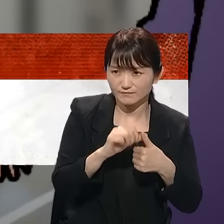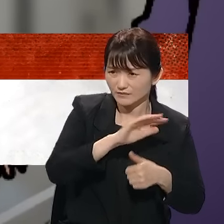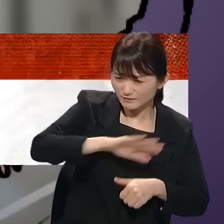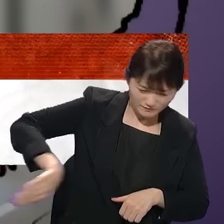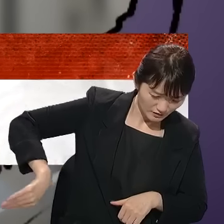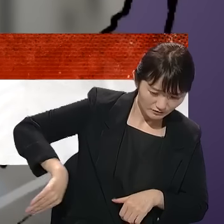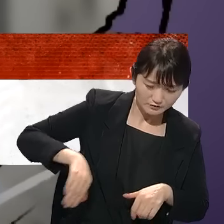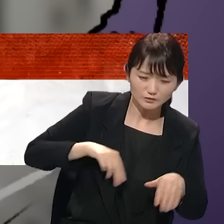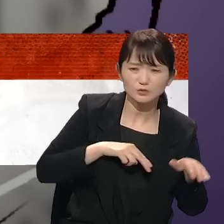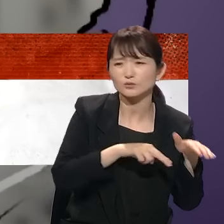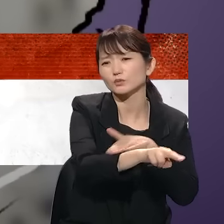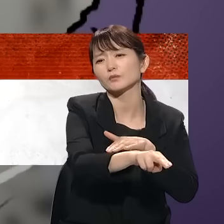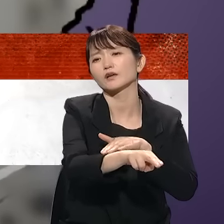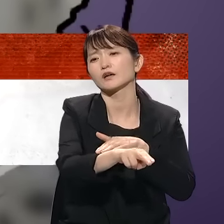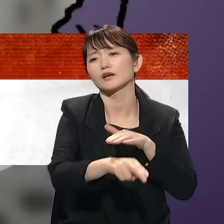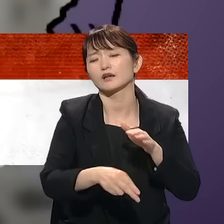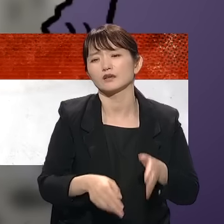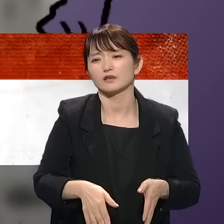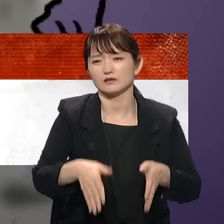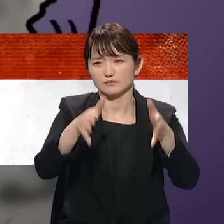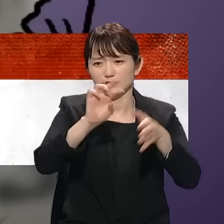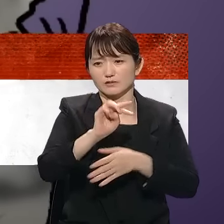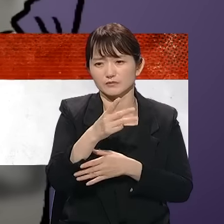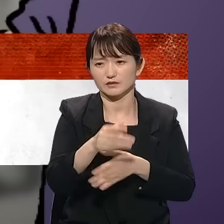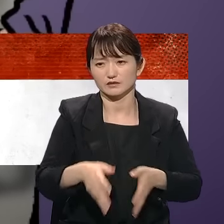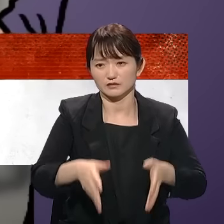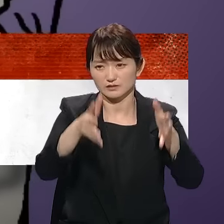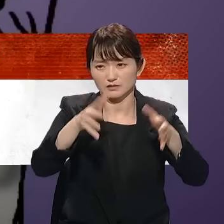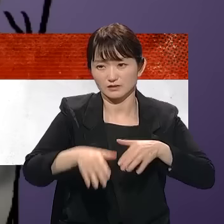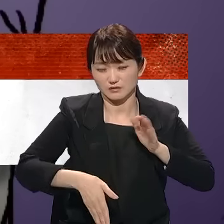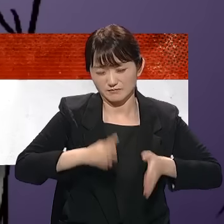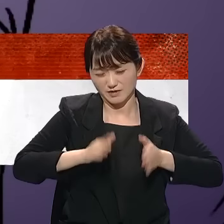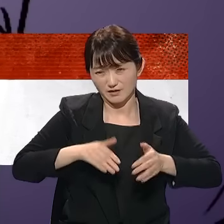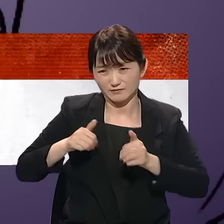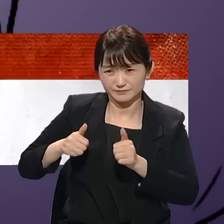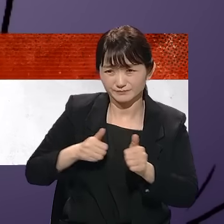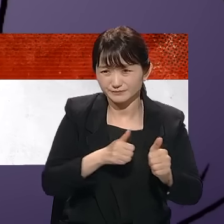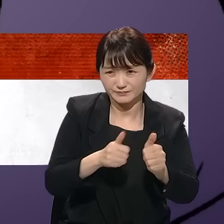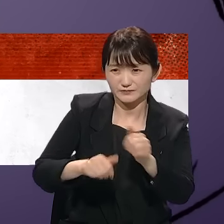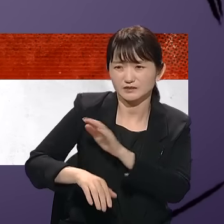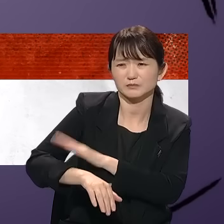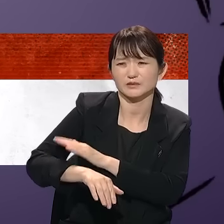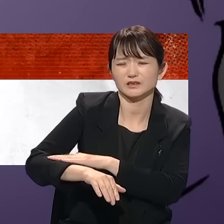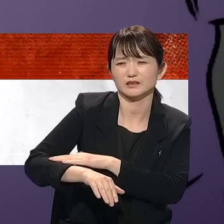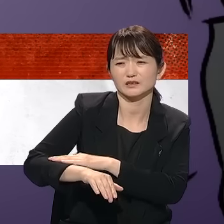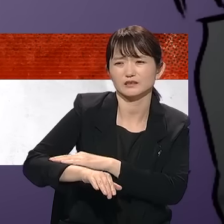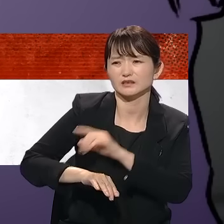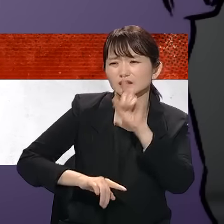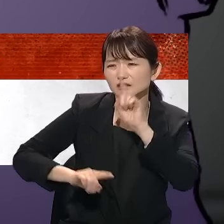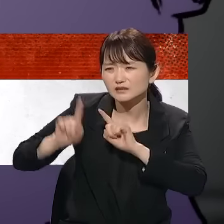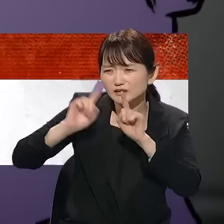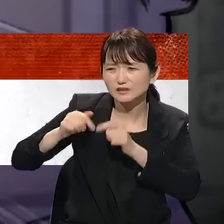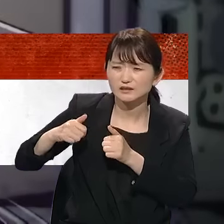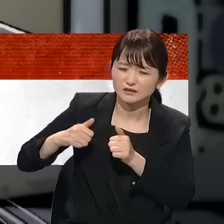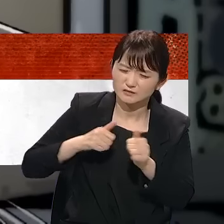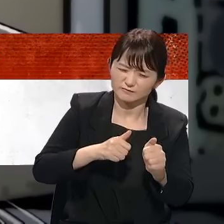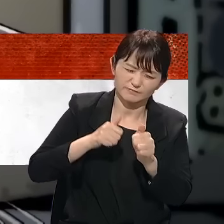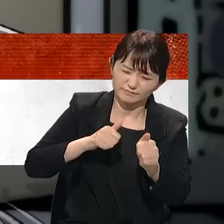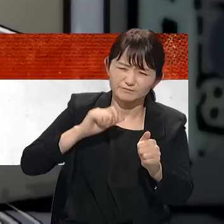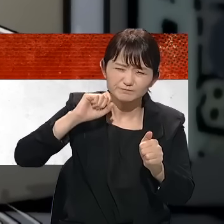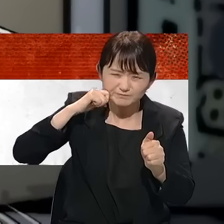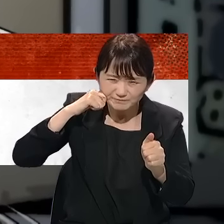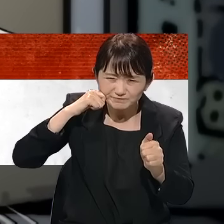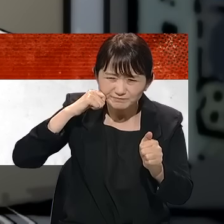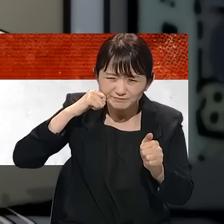부딪히더니 딱 도망가더라고요. 빌라보 사이사이로 한 두 바퀴 뭐 쫓아가다가 이제 제가 이제 팔이 다친 상황을 하니까 이제 쫓아가기 힘들더라고요.